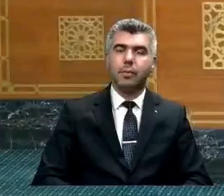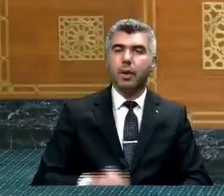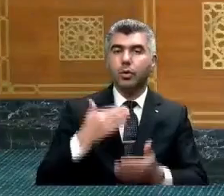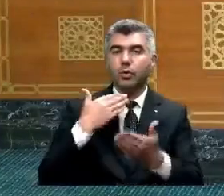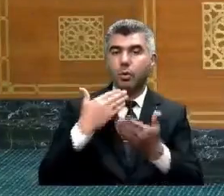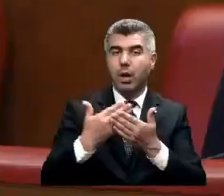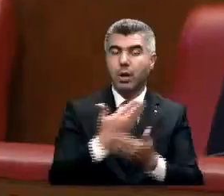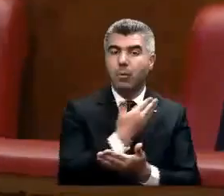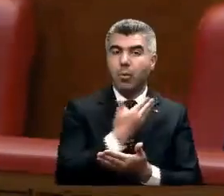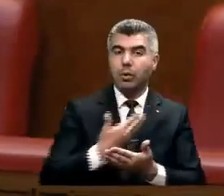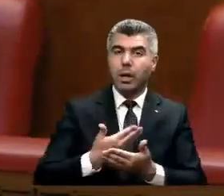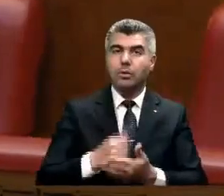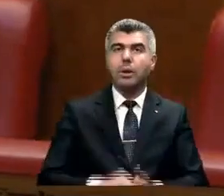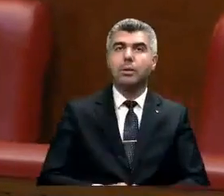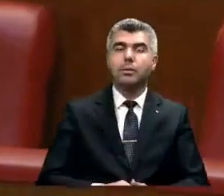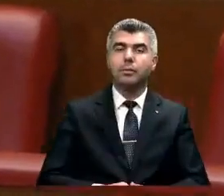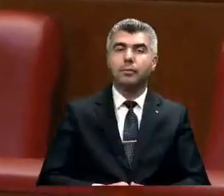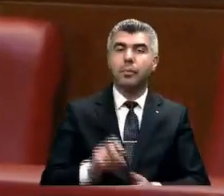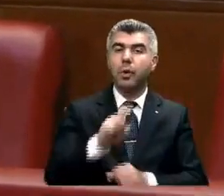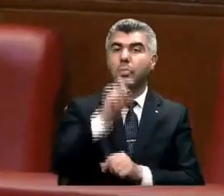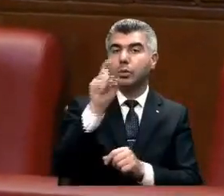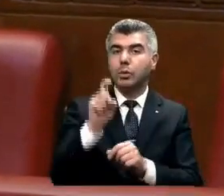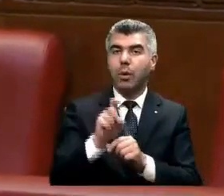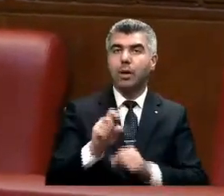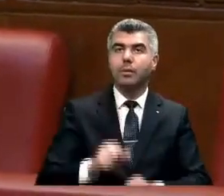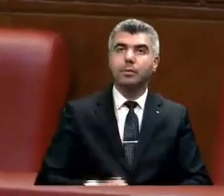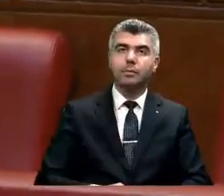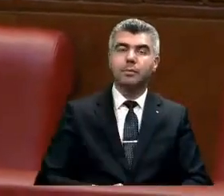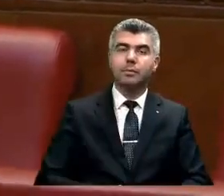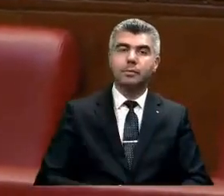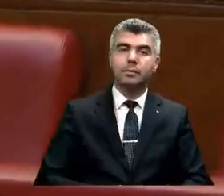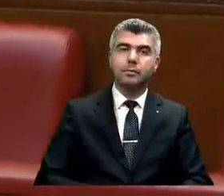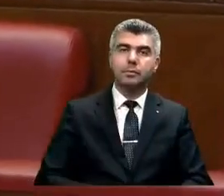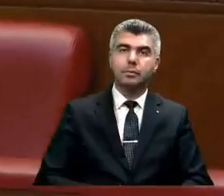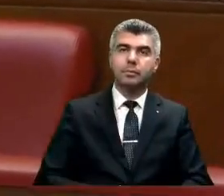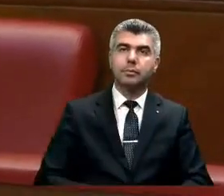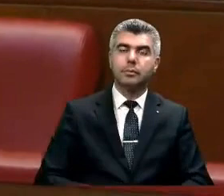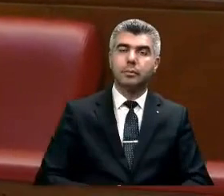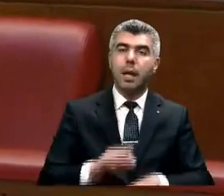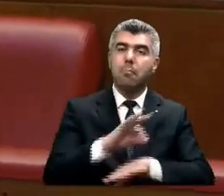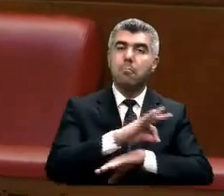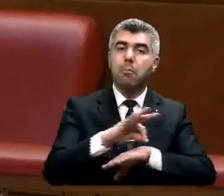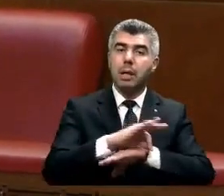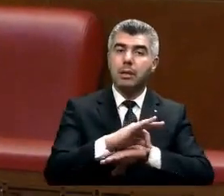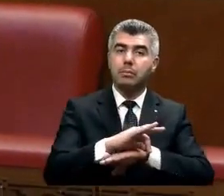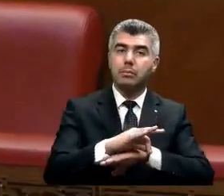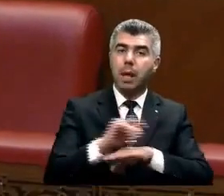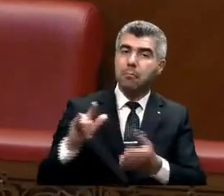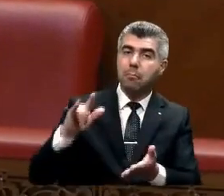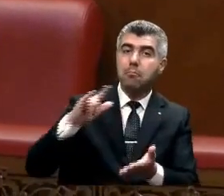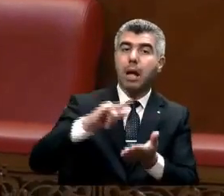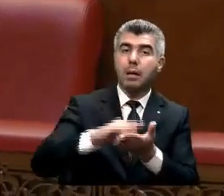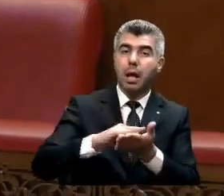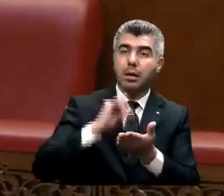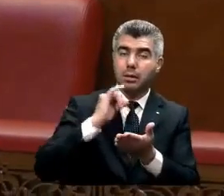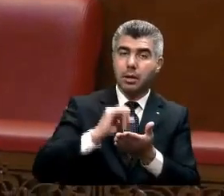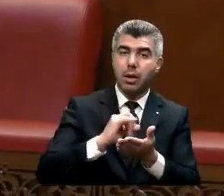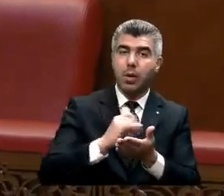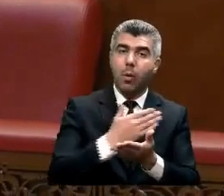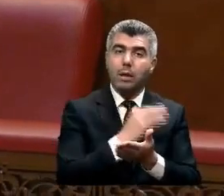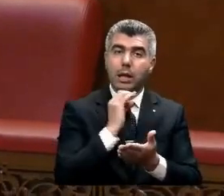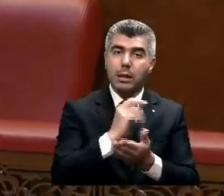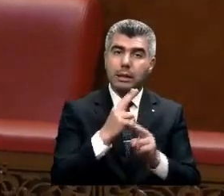شكرا السيد المستشار المحترم على هذا السؤال المكتوب الوطني للمطارات بمعيه مع